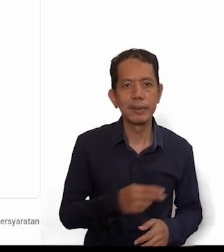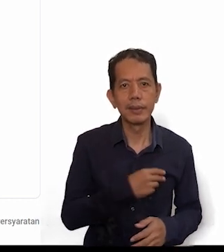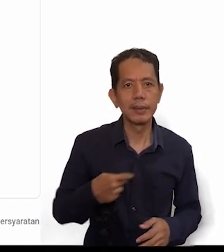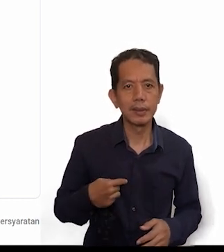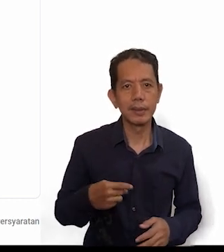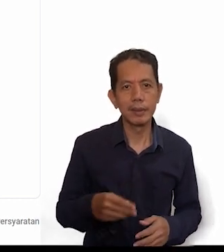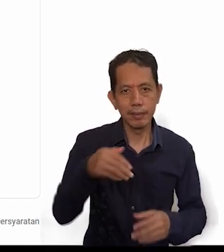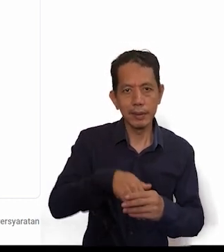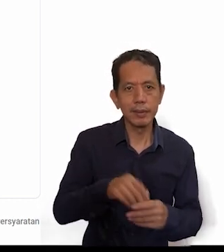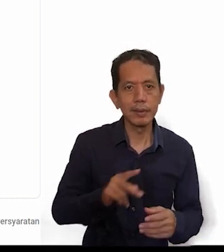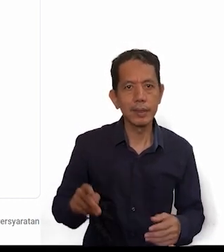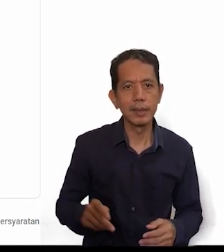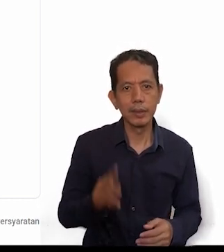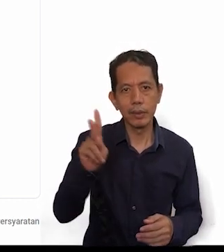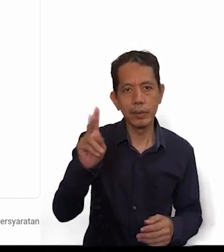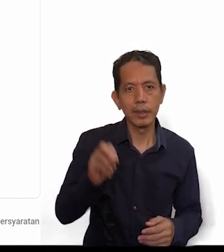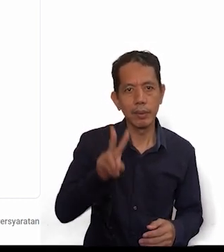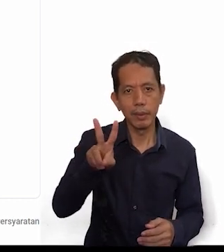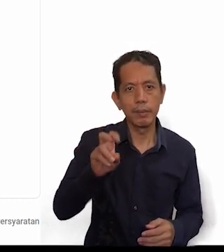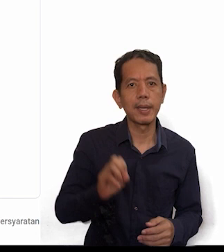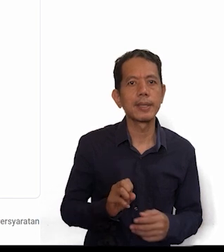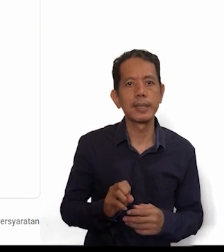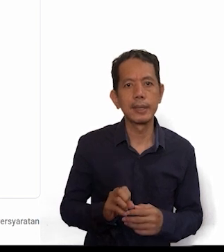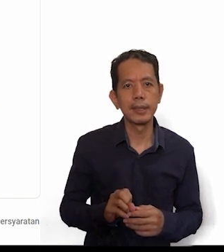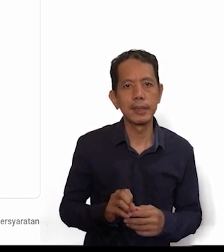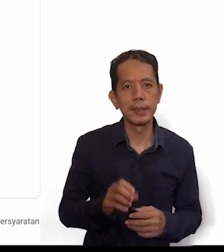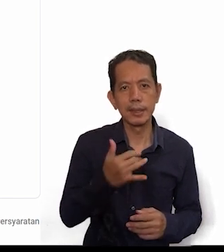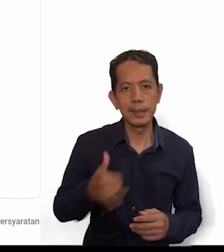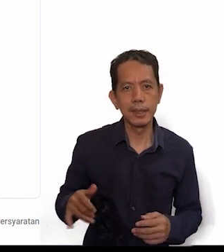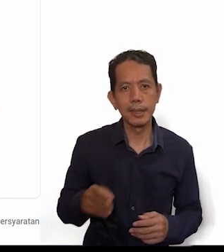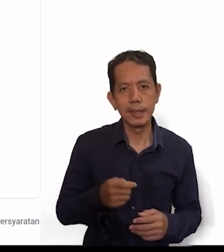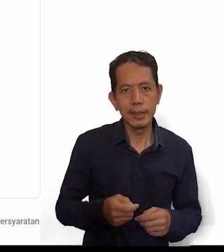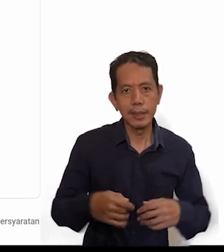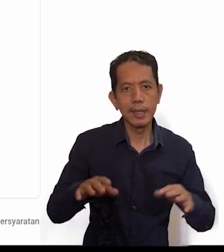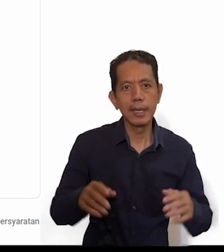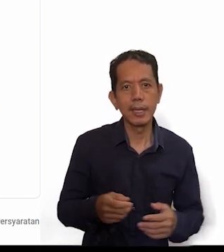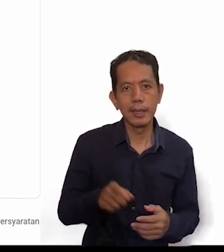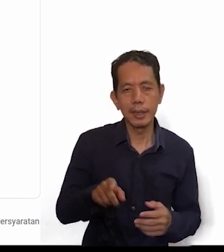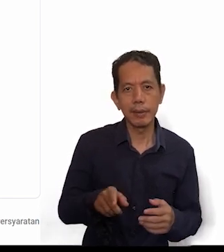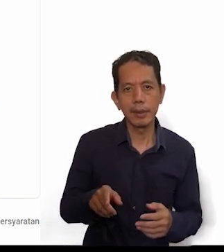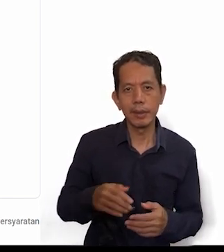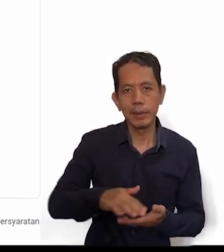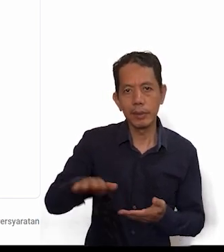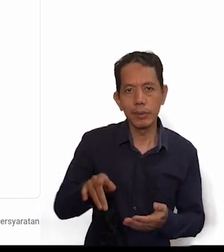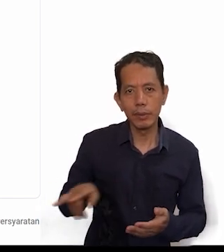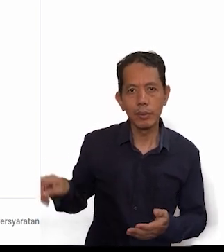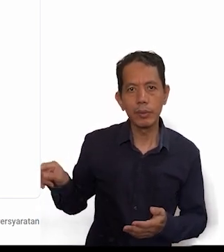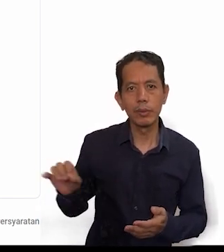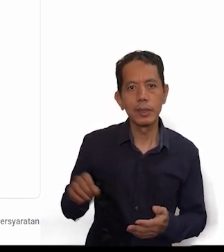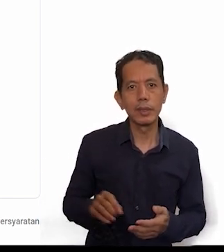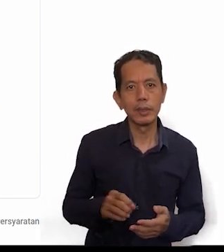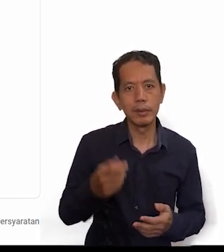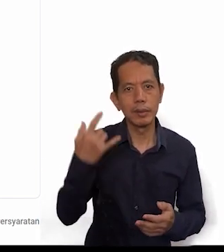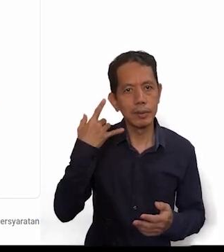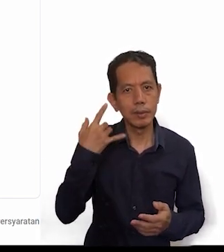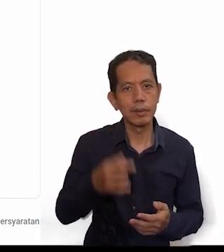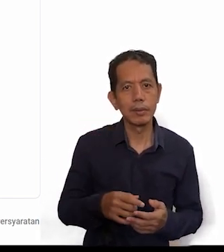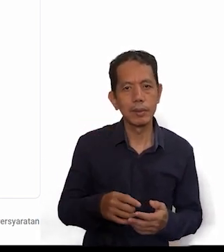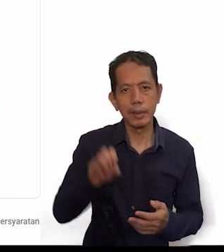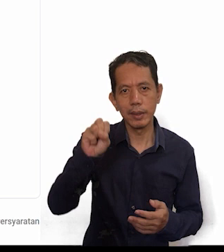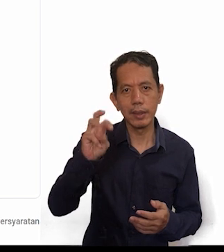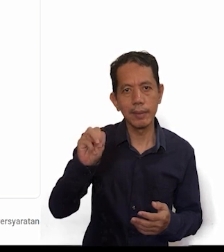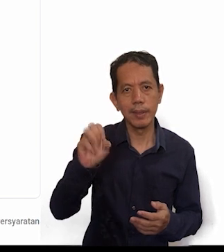itu, kita masukkan kode verifikasi yang telah dikirimkan Google ke nomor handphone